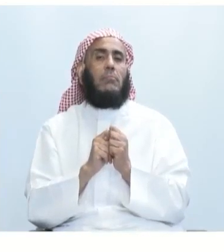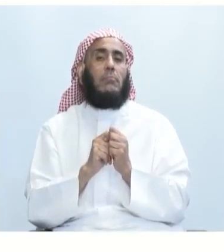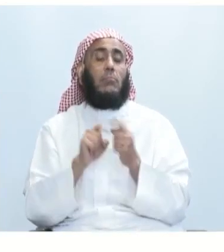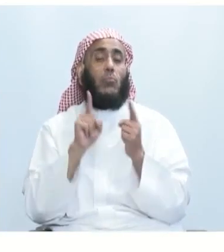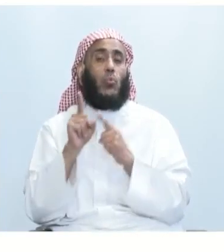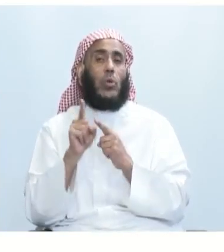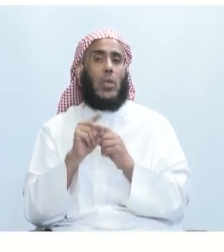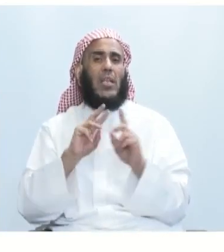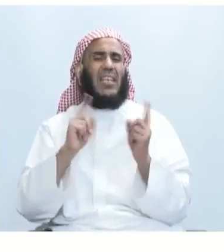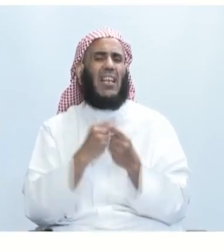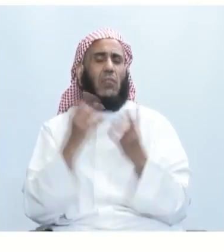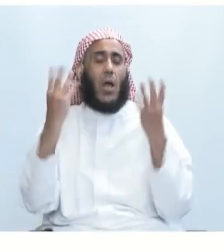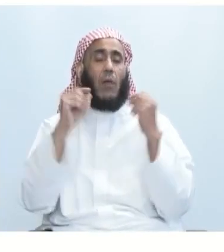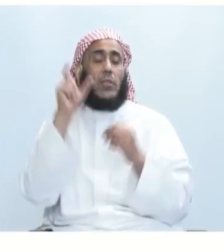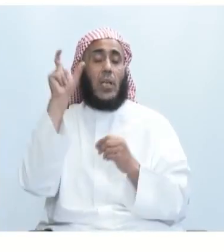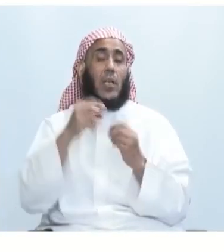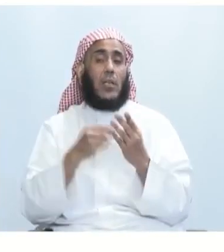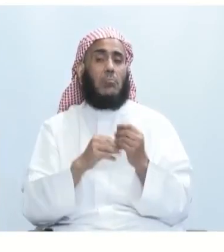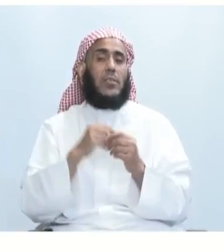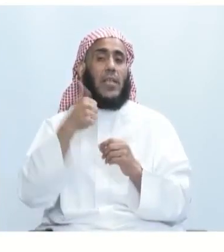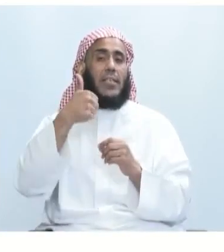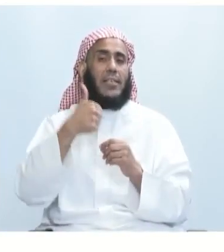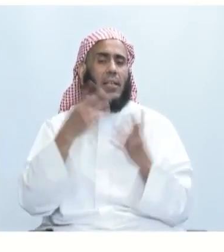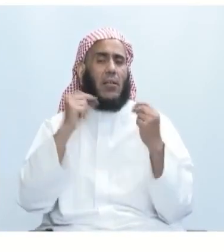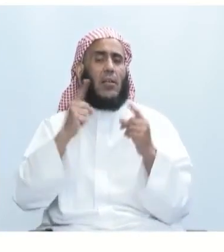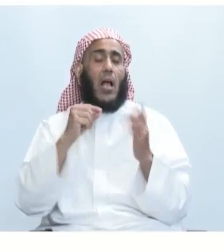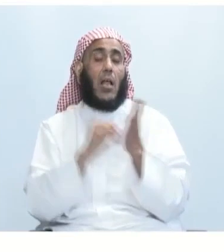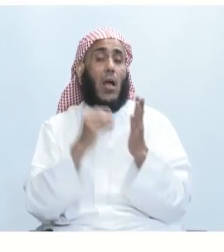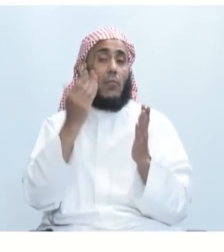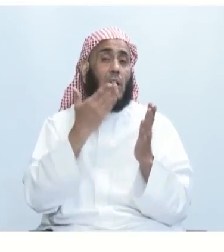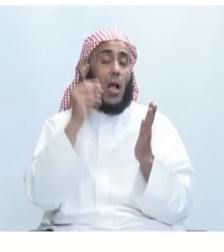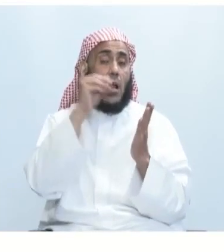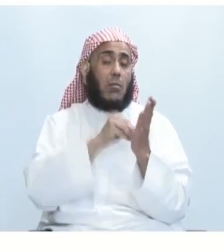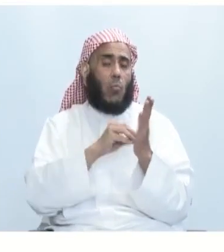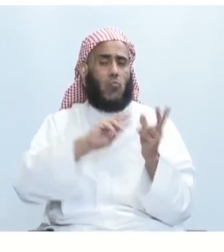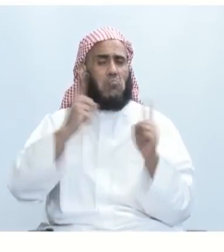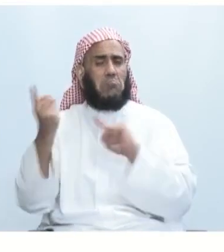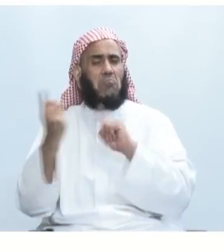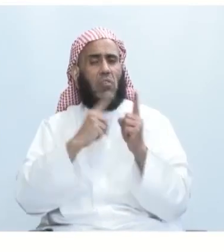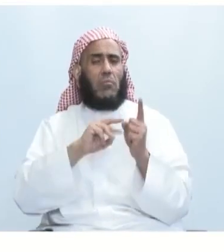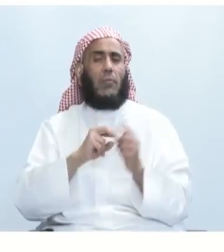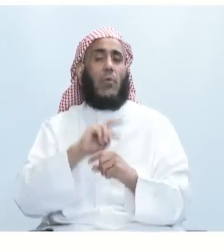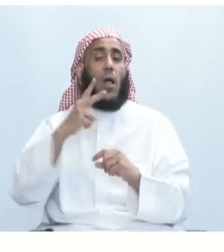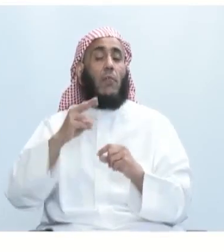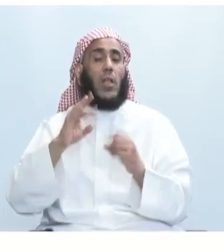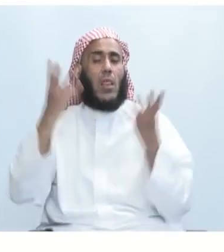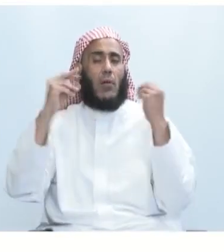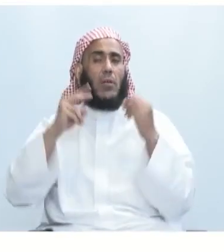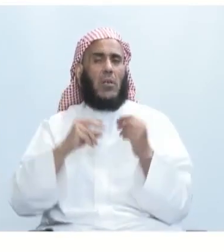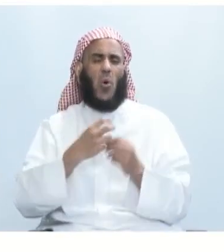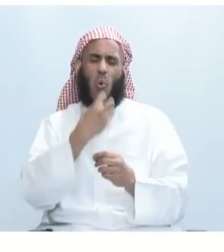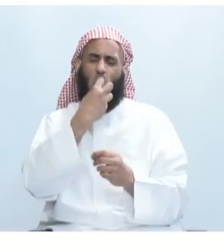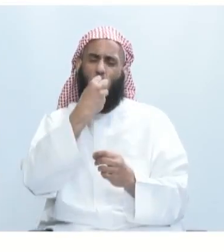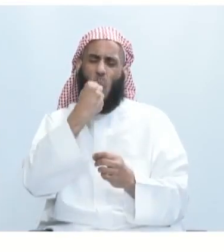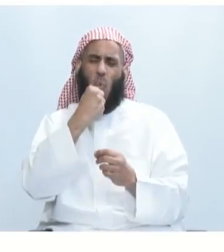هنا اذا اختلفت ثقافه الكاتب سادسا اذا اختلفت ثقافه الكاتب عن ثقافه القارئ يعني معنى انها اختلفت الثقافه تعسر